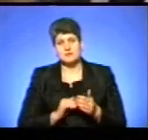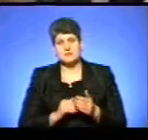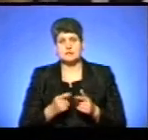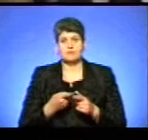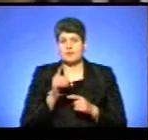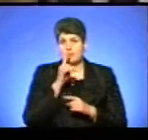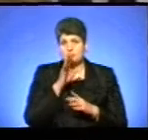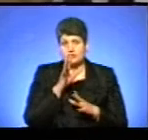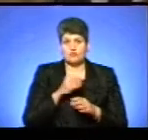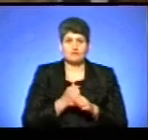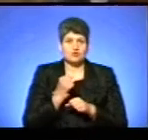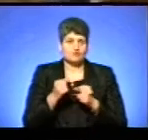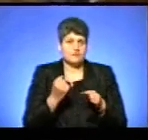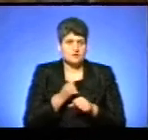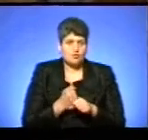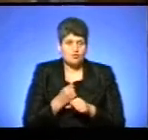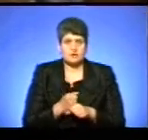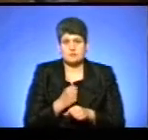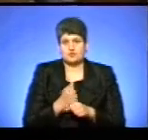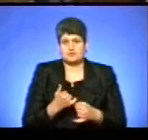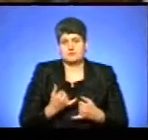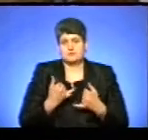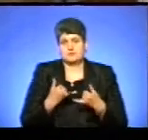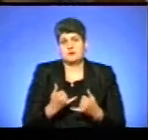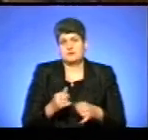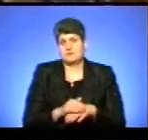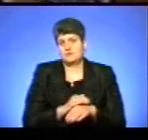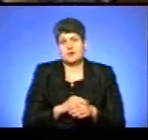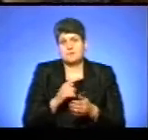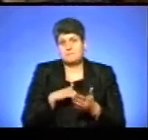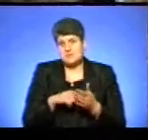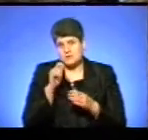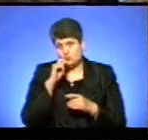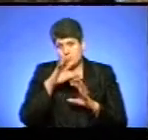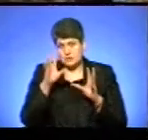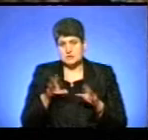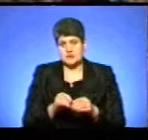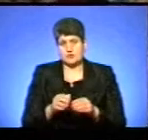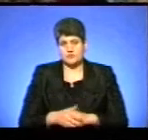непогано влаштувався на роботі і працює на благо міста і України загалом.